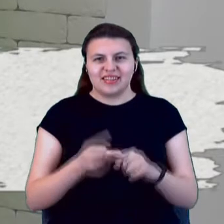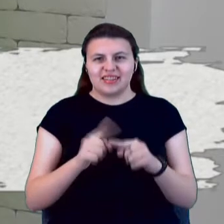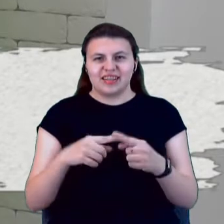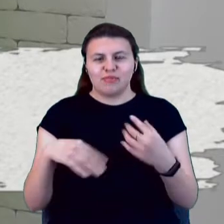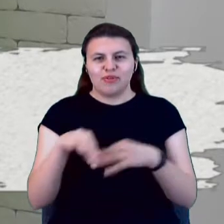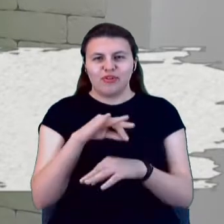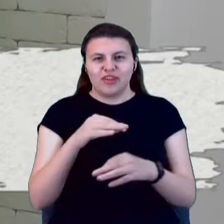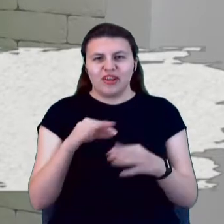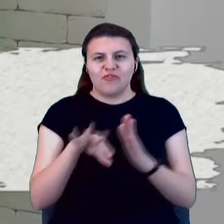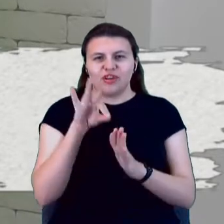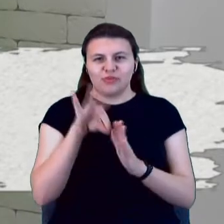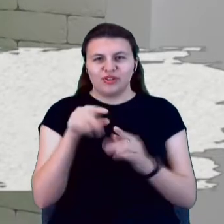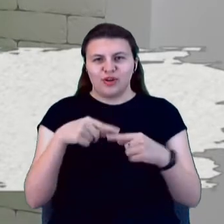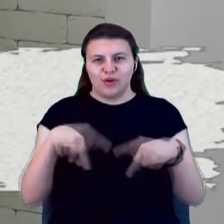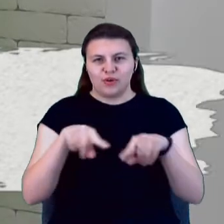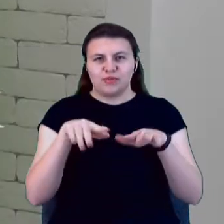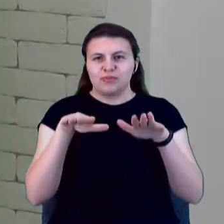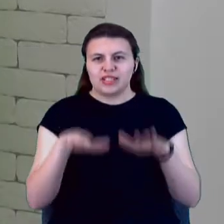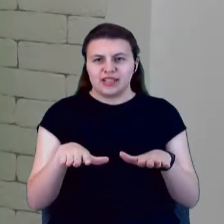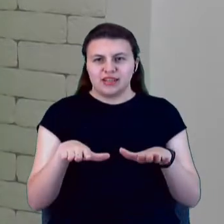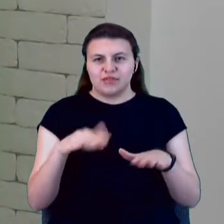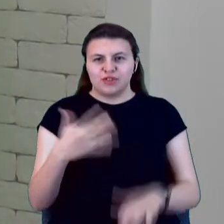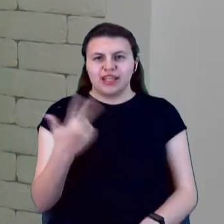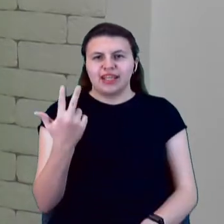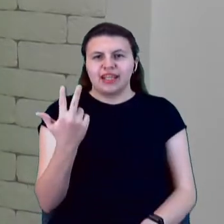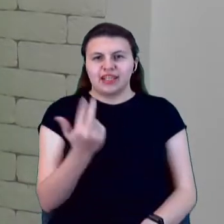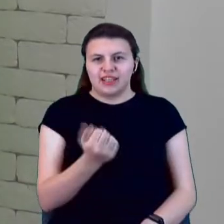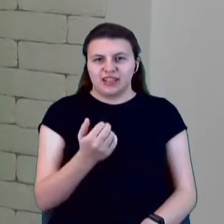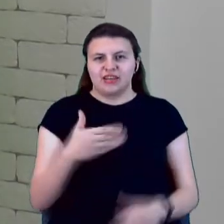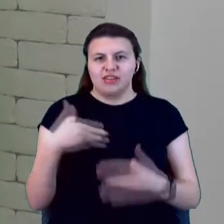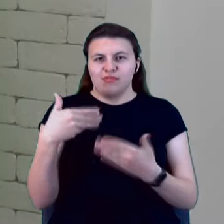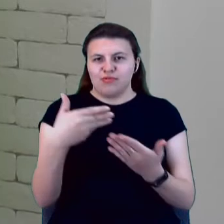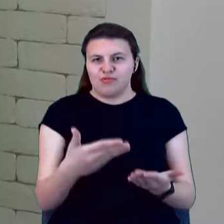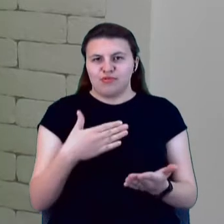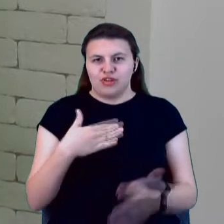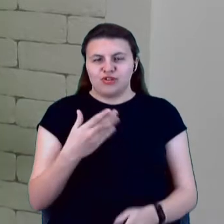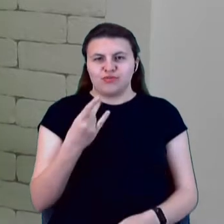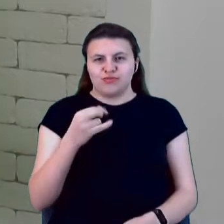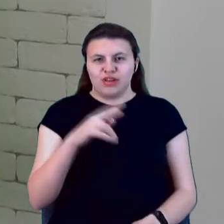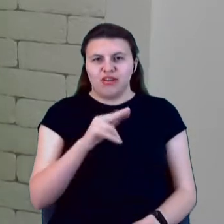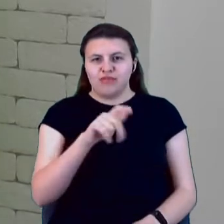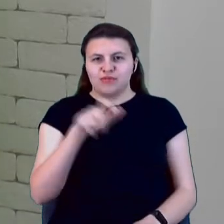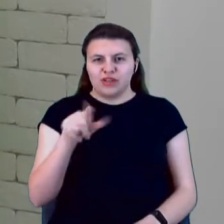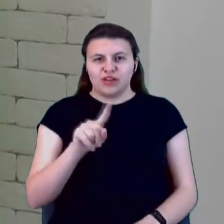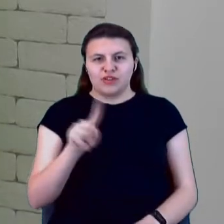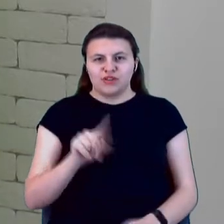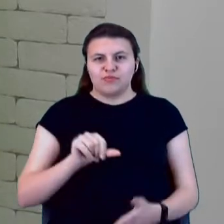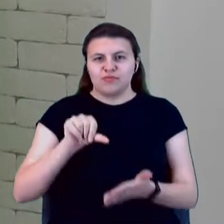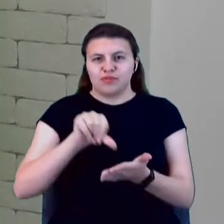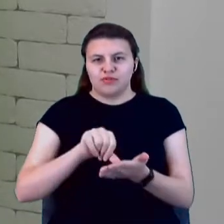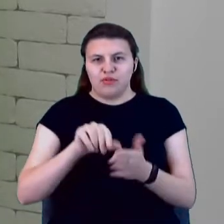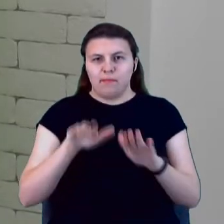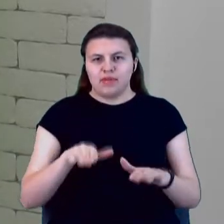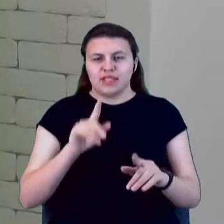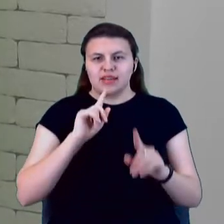«Виборчий округ місцеві». Вже третій тиждень ми запрошуємо до нашої студії людей, які балотуються у міські ради або